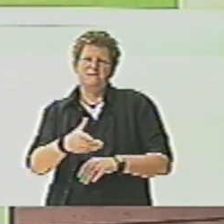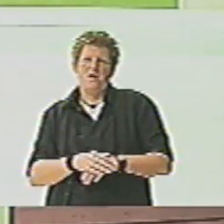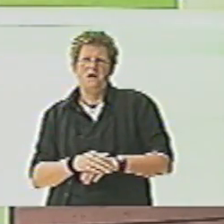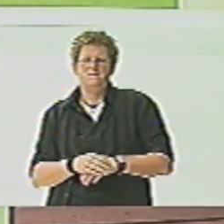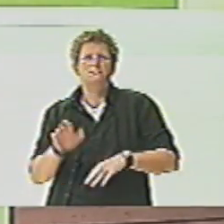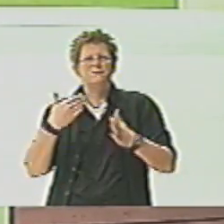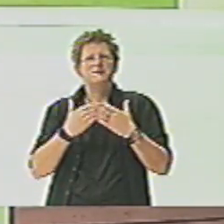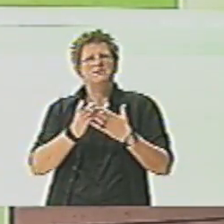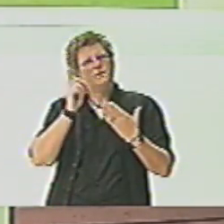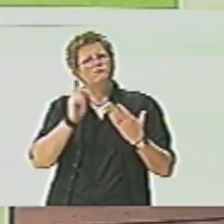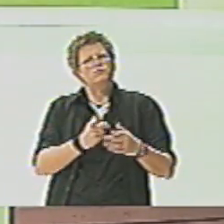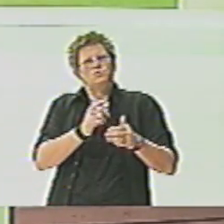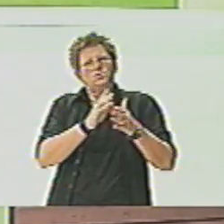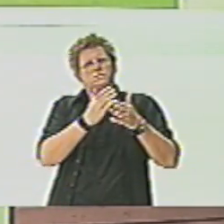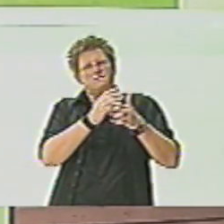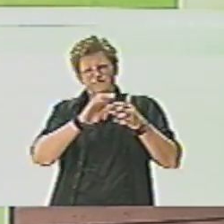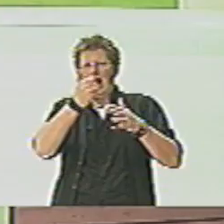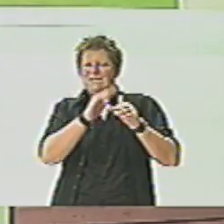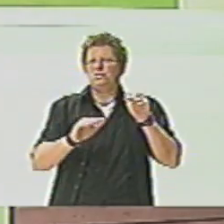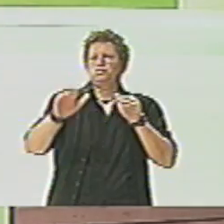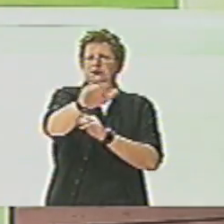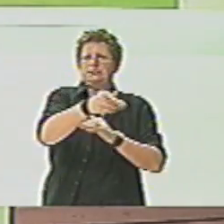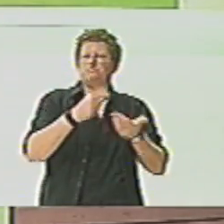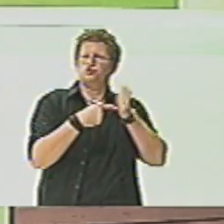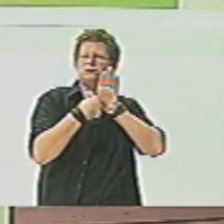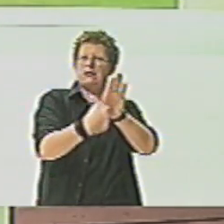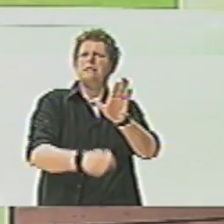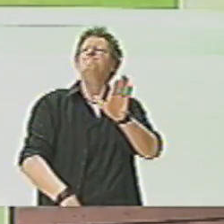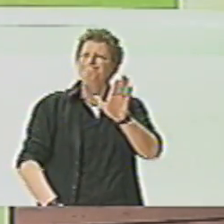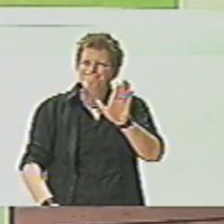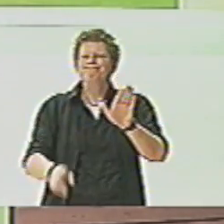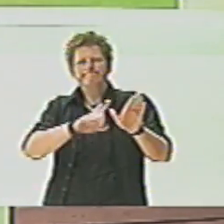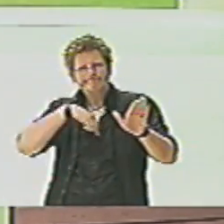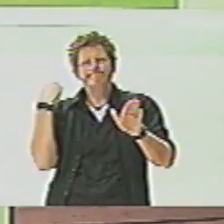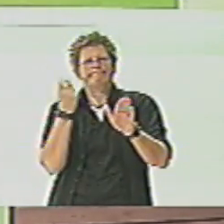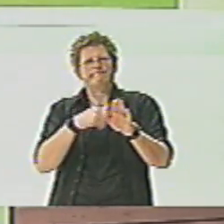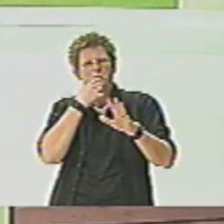mit hoffentlich einer neuen Regierung dann das auch hier in Nordrhein-Westfalen ankommt.